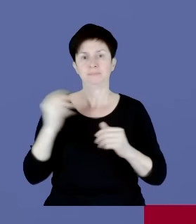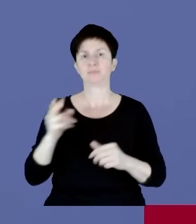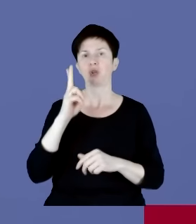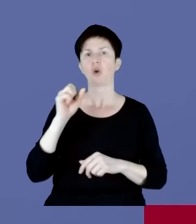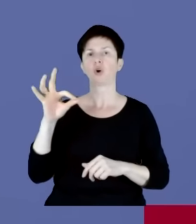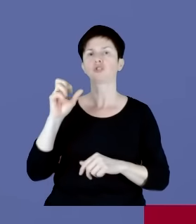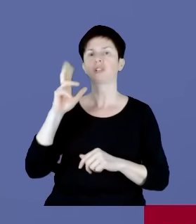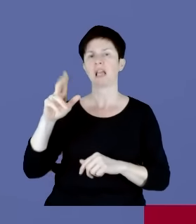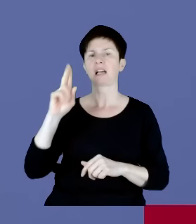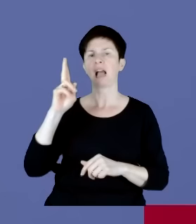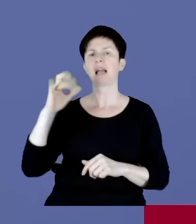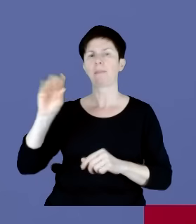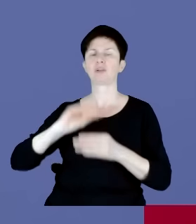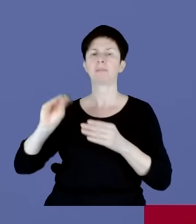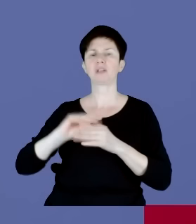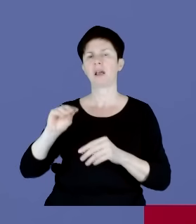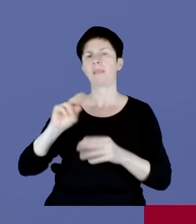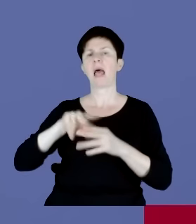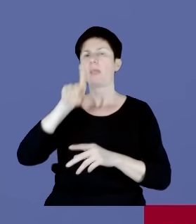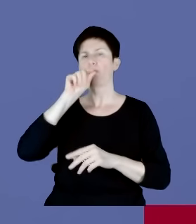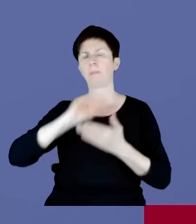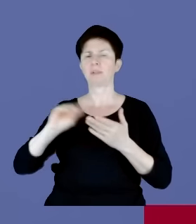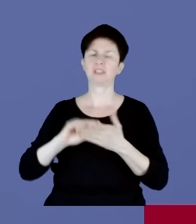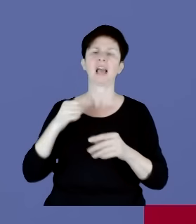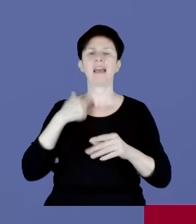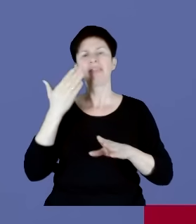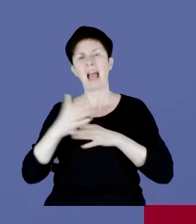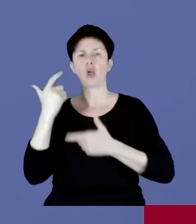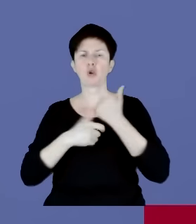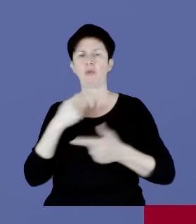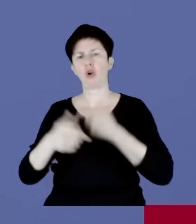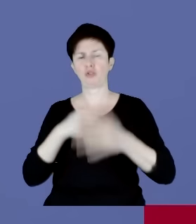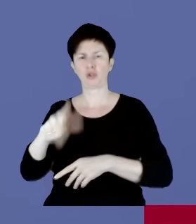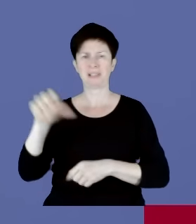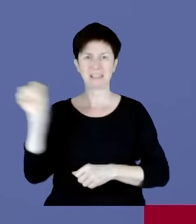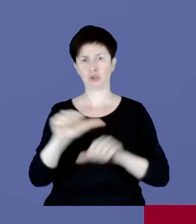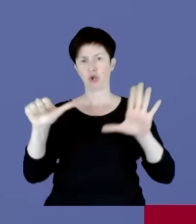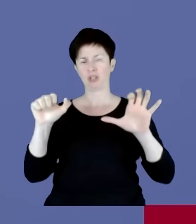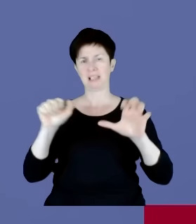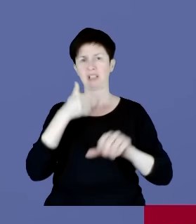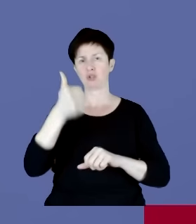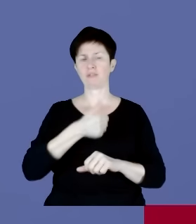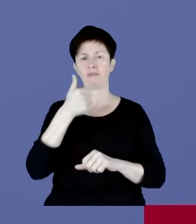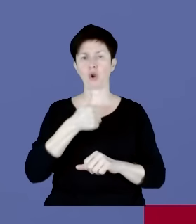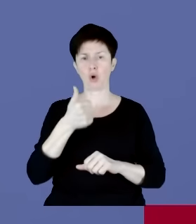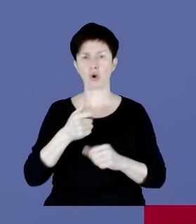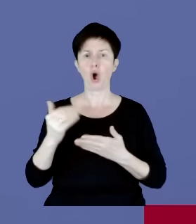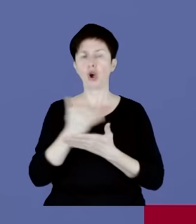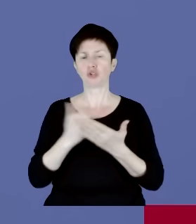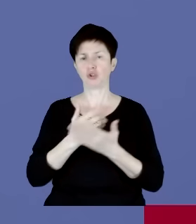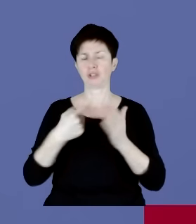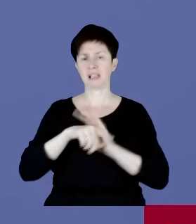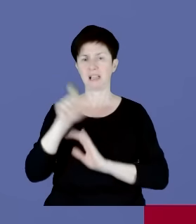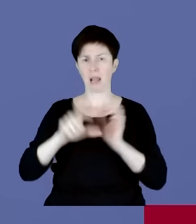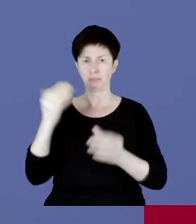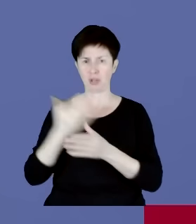Twitterze, idziemy dalej, dobrowolny ZUS. No to jest 1600 zł w zasadzie w skali roku oszczędności dla przedsiębiorcy. No ja mówię poważnie, no